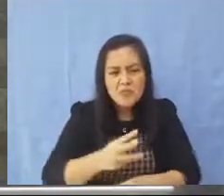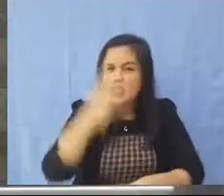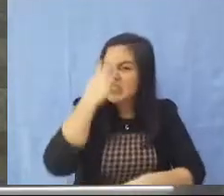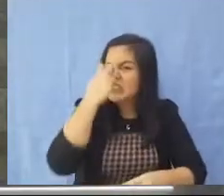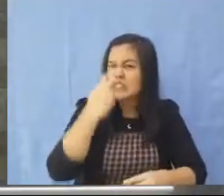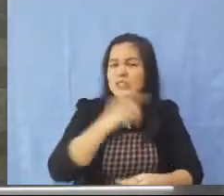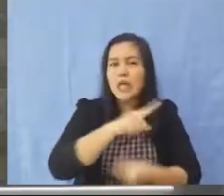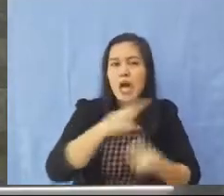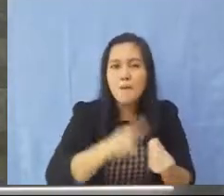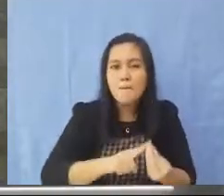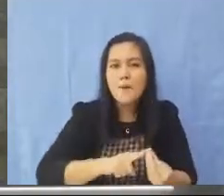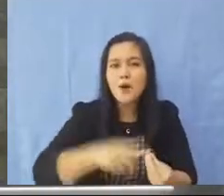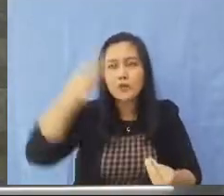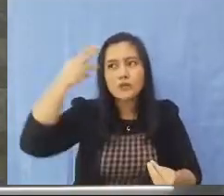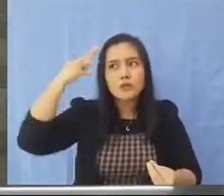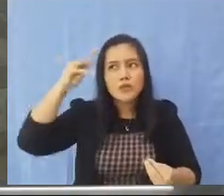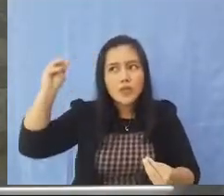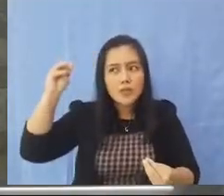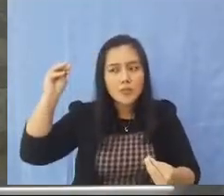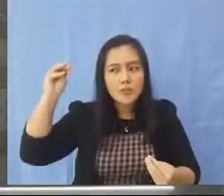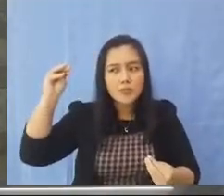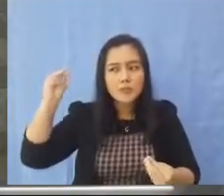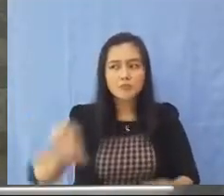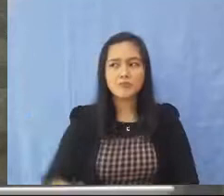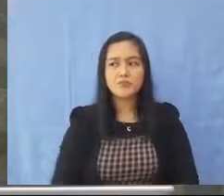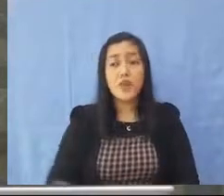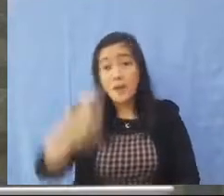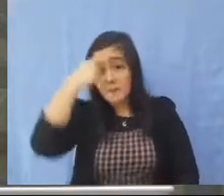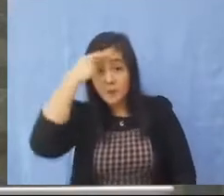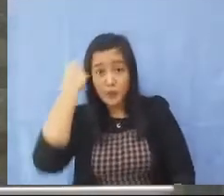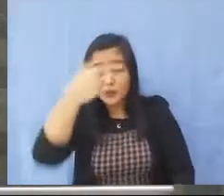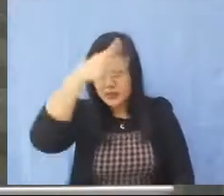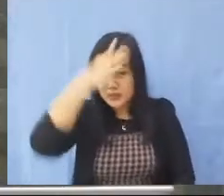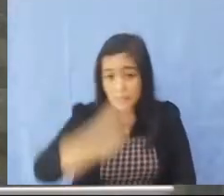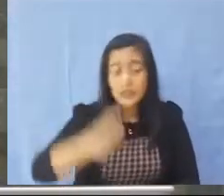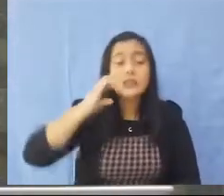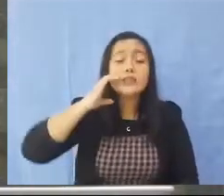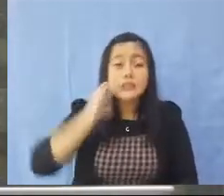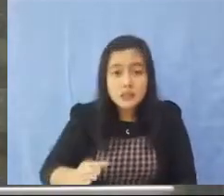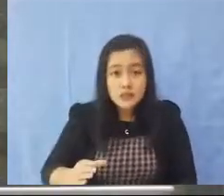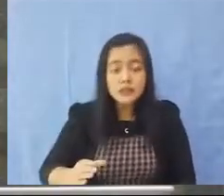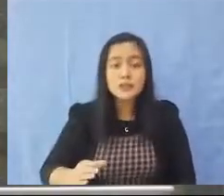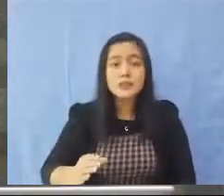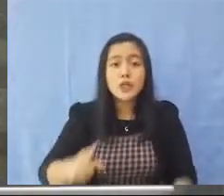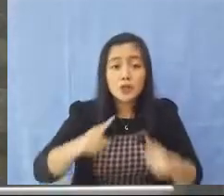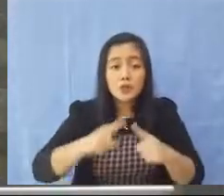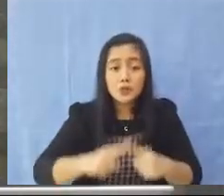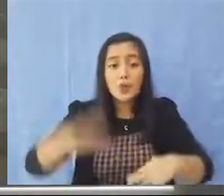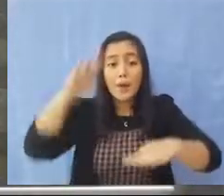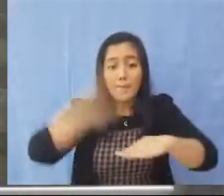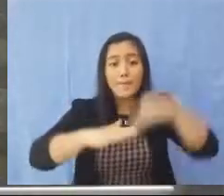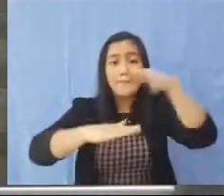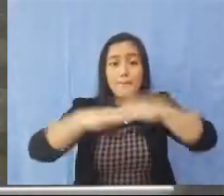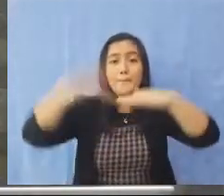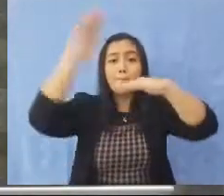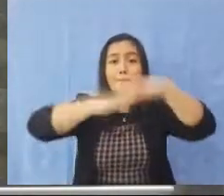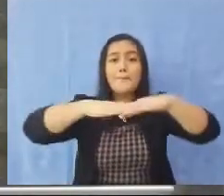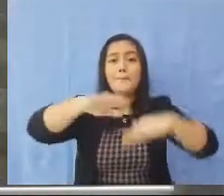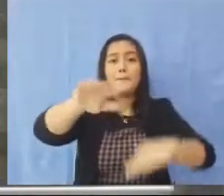na walang kamalay-malay o walang kabalibalita na magkakaroon ng flood, patatayuin